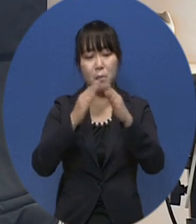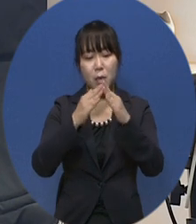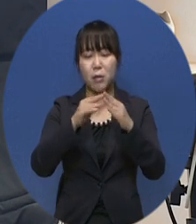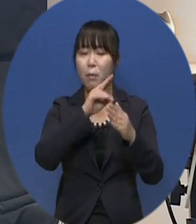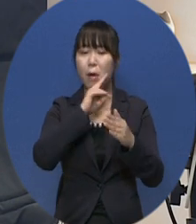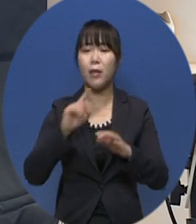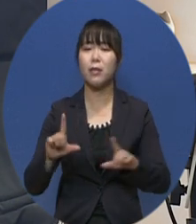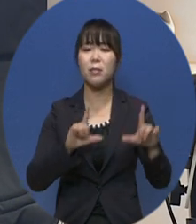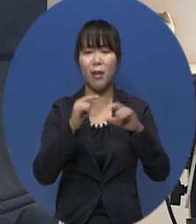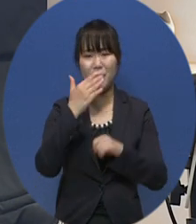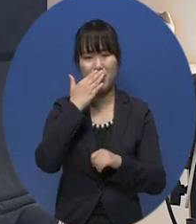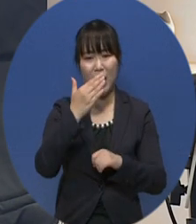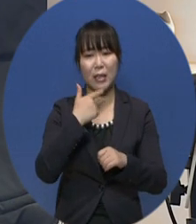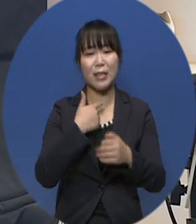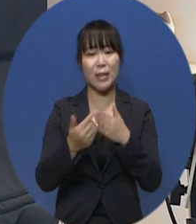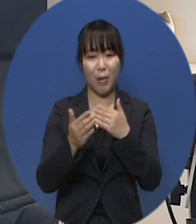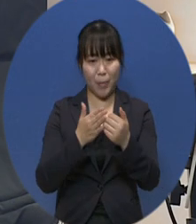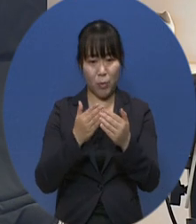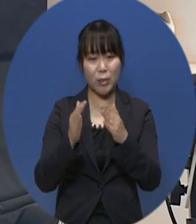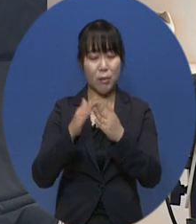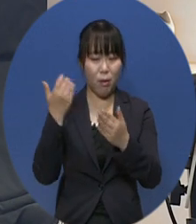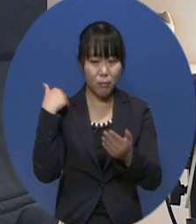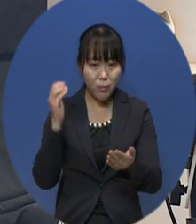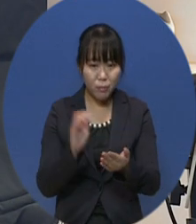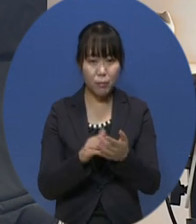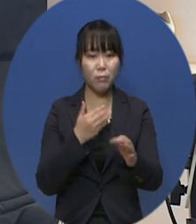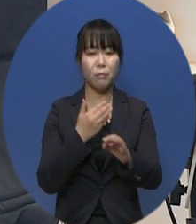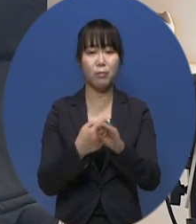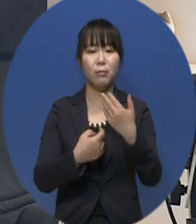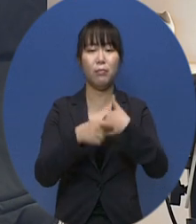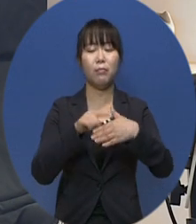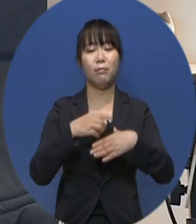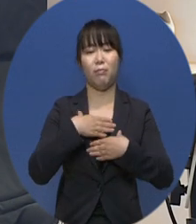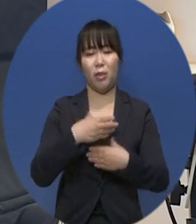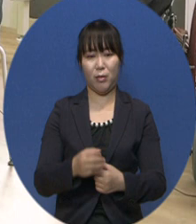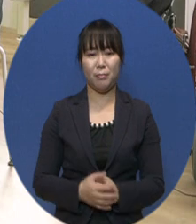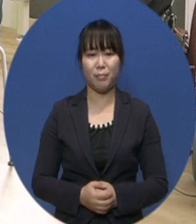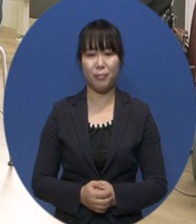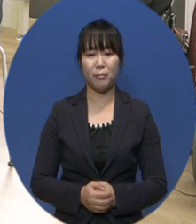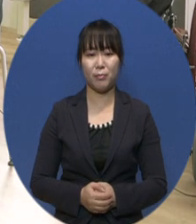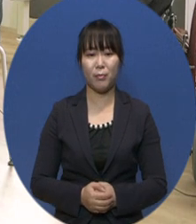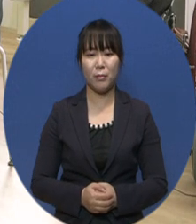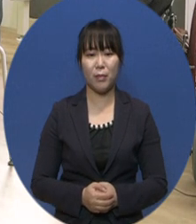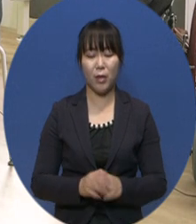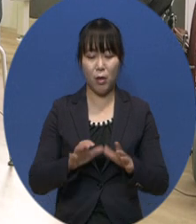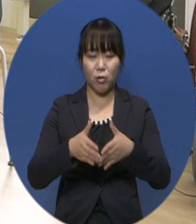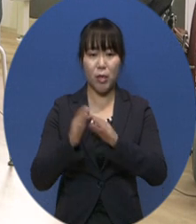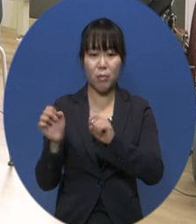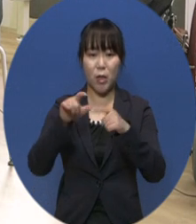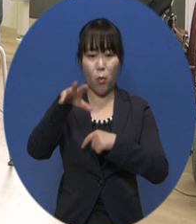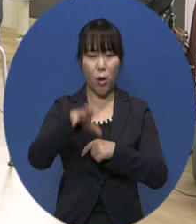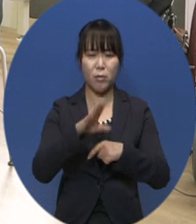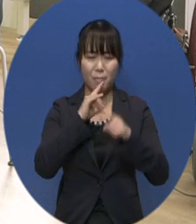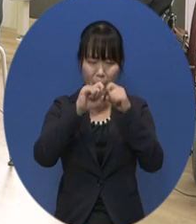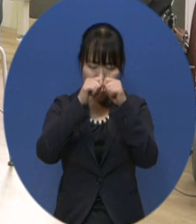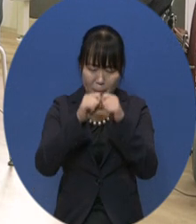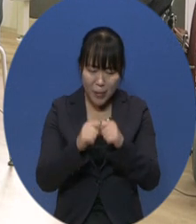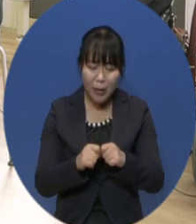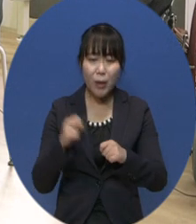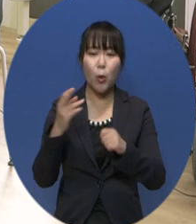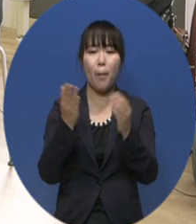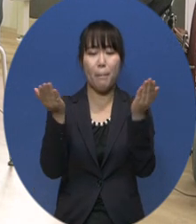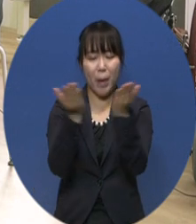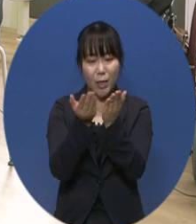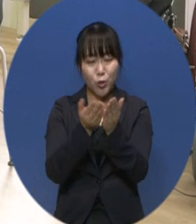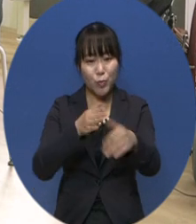수 있겠구나를 네. 체험하고 집으로 가면 네. 훨씬 마음이 편안해지죠. 야, 이 국립재활병원이 정말 꼼꼼하게 또 맞춤형에